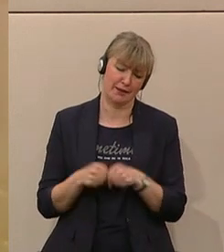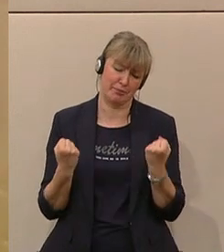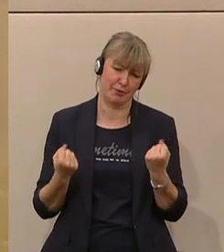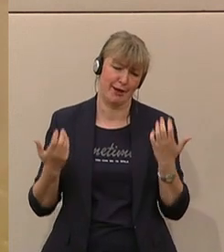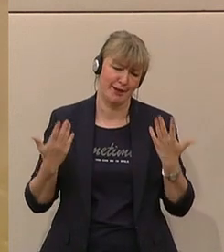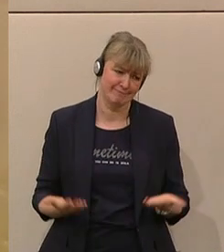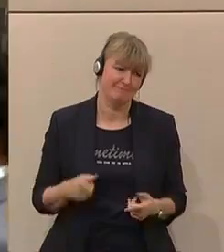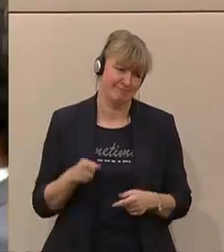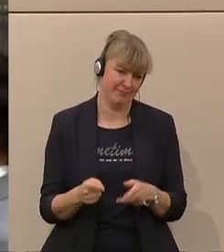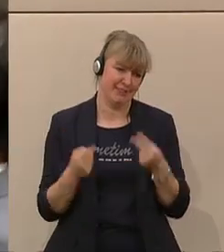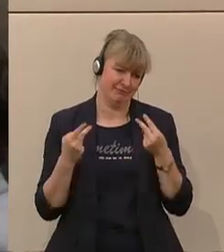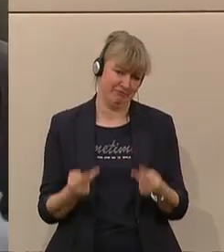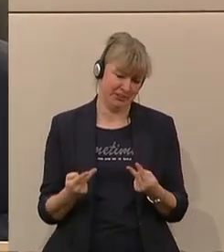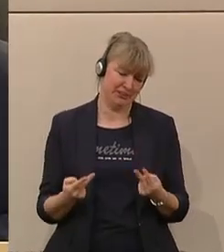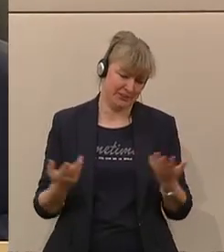ist das Entscheidende.